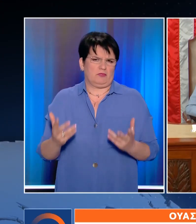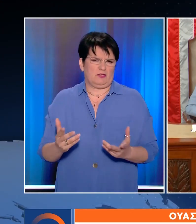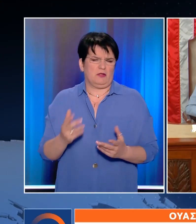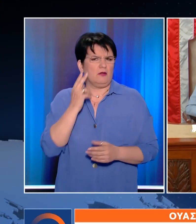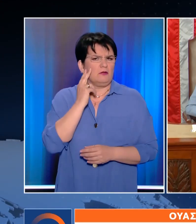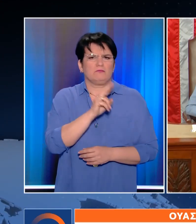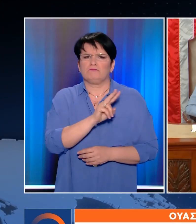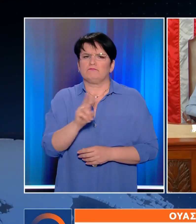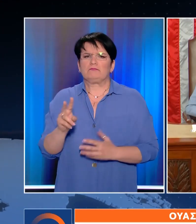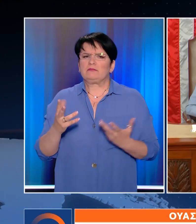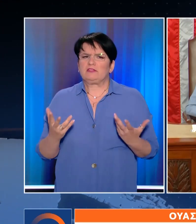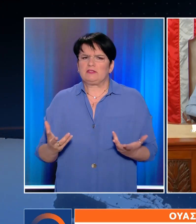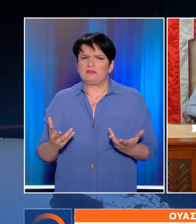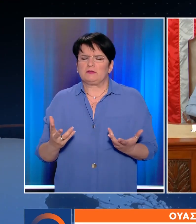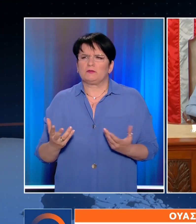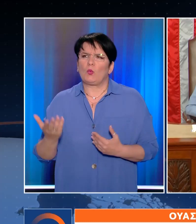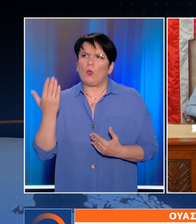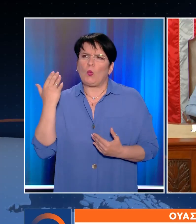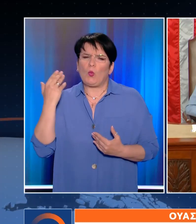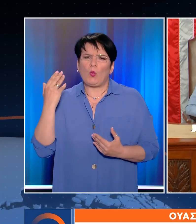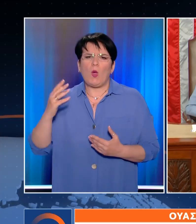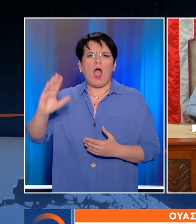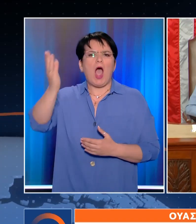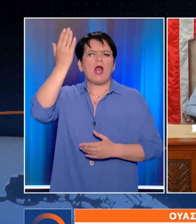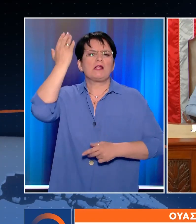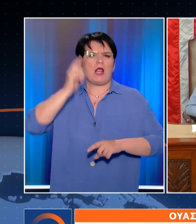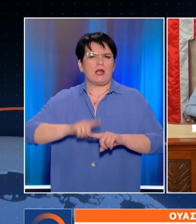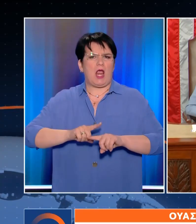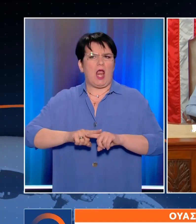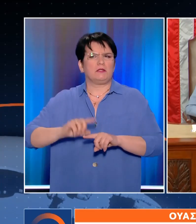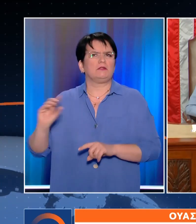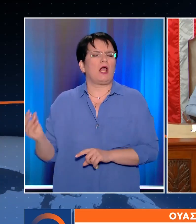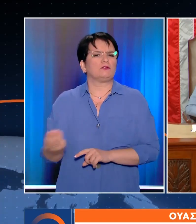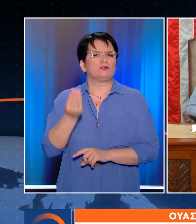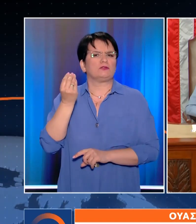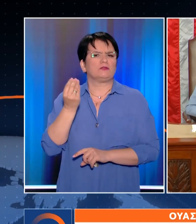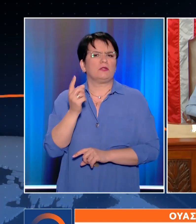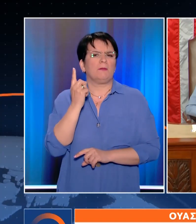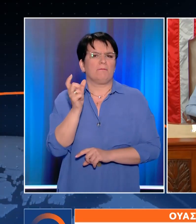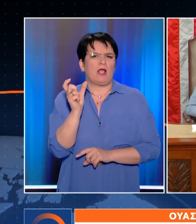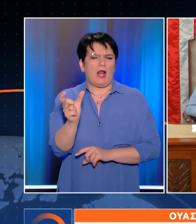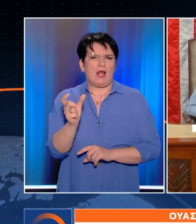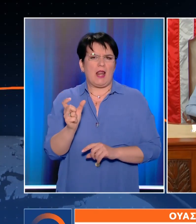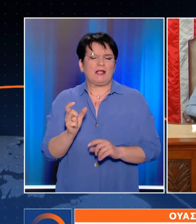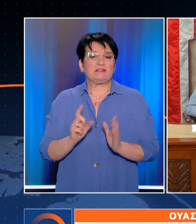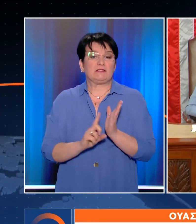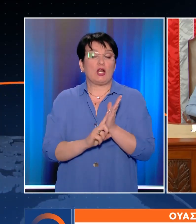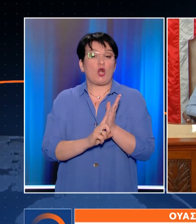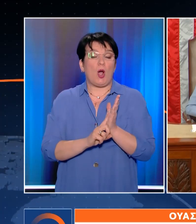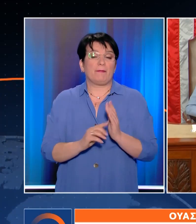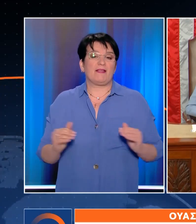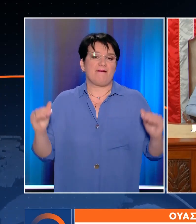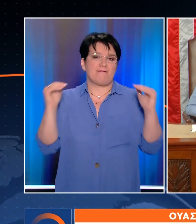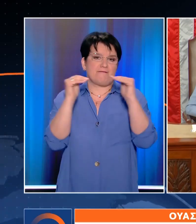ακριβώς αυτό το οποίο έχει δημιουργήσει το πνεύμα των αρχαίων Ελλήνων υπό την μία λέξη ισονομία.